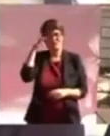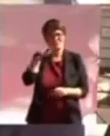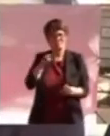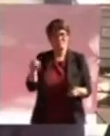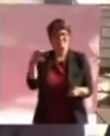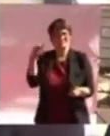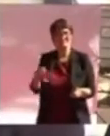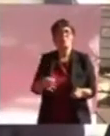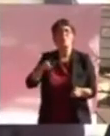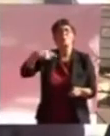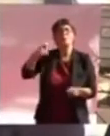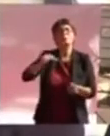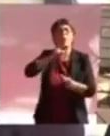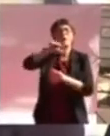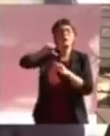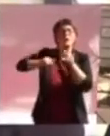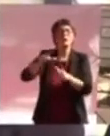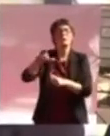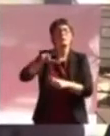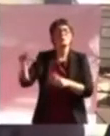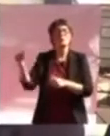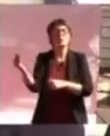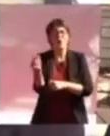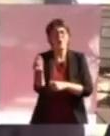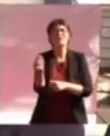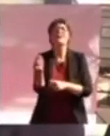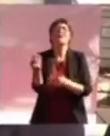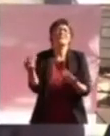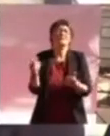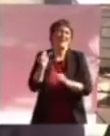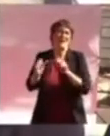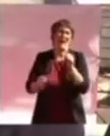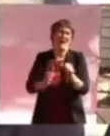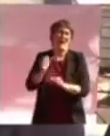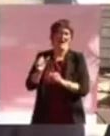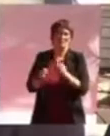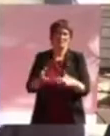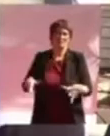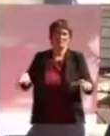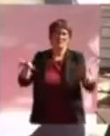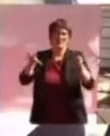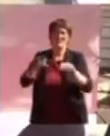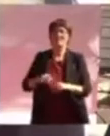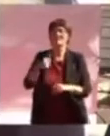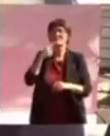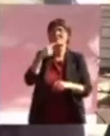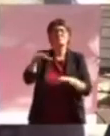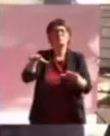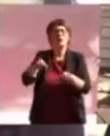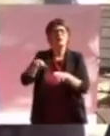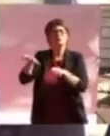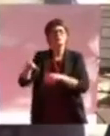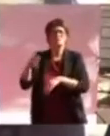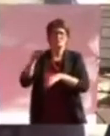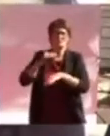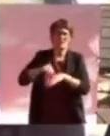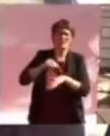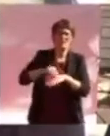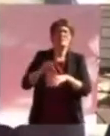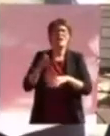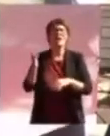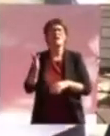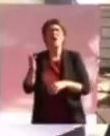over dei pensionamenti abbiamo sono stati in particolare assunti infermieri assistenti sanitari